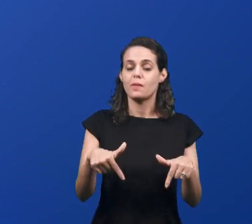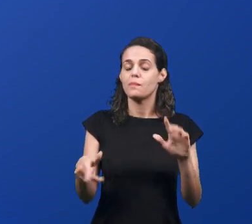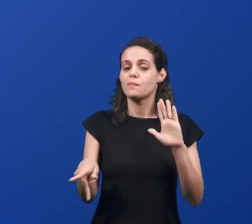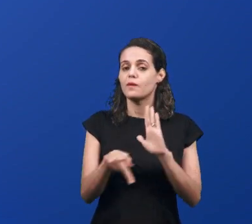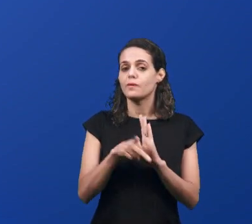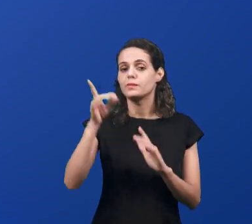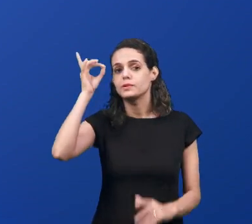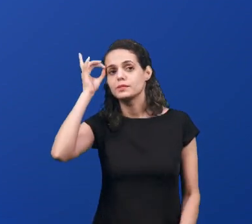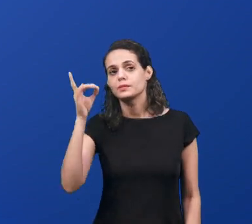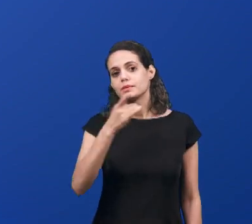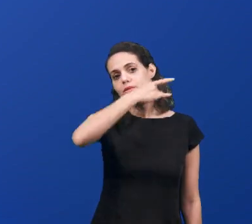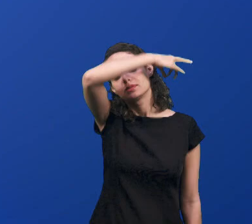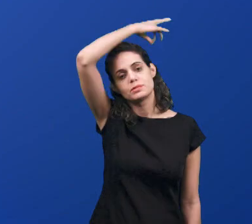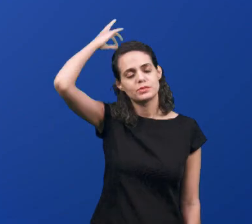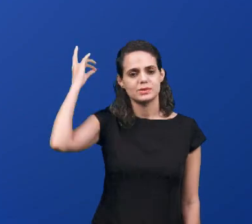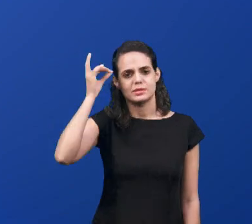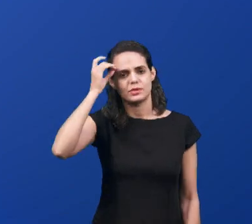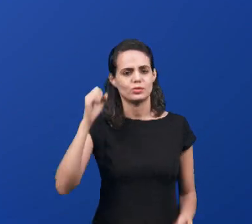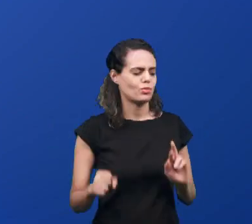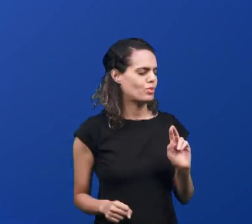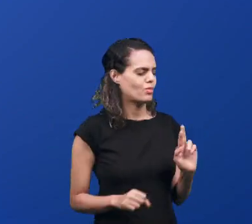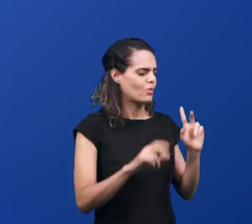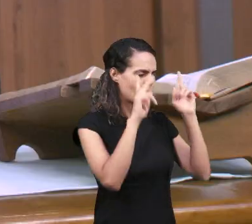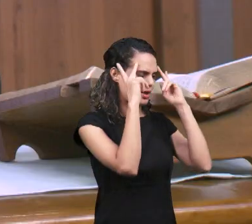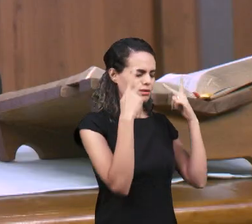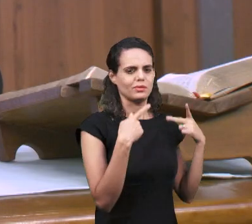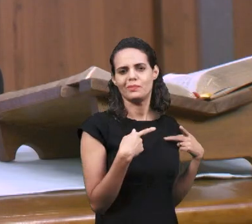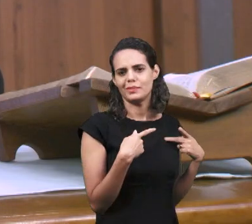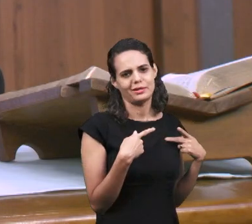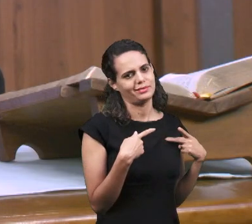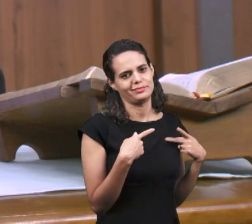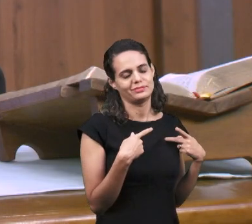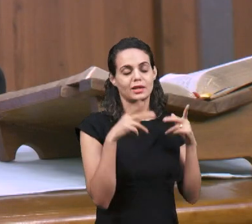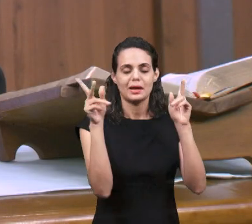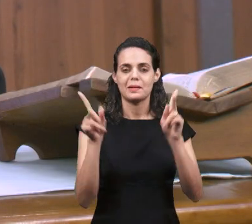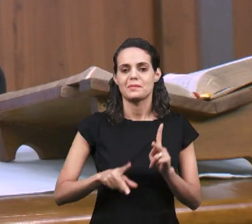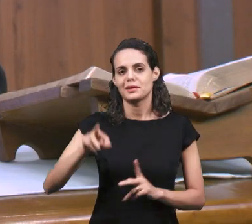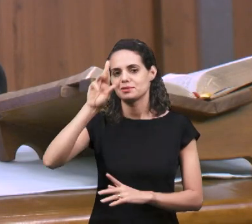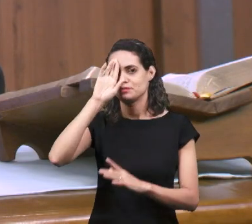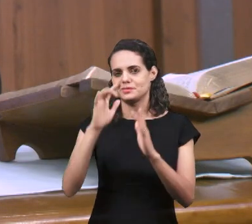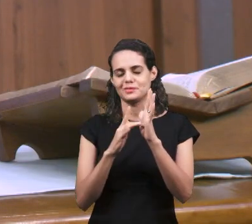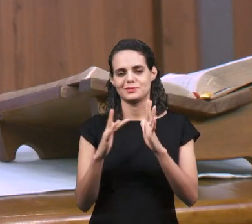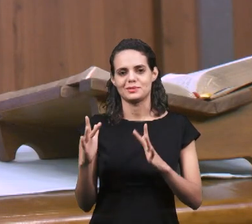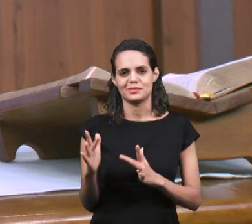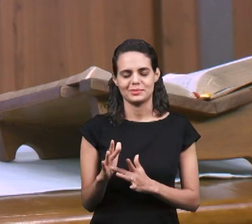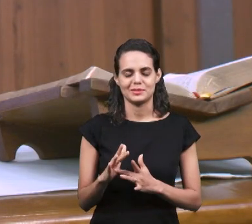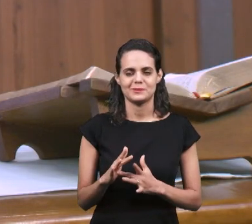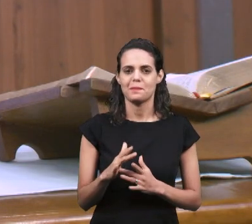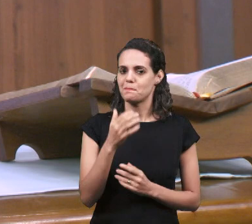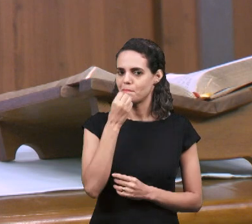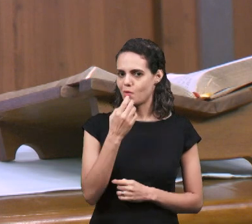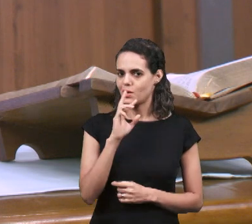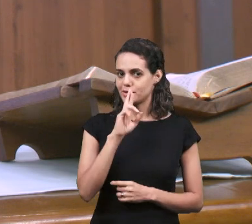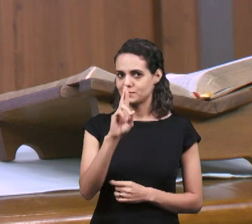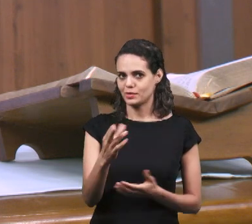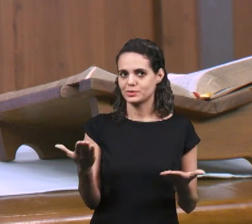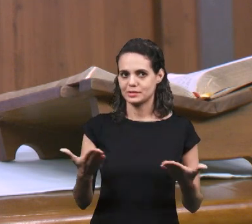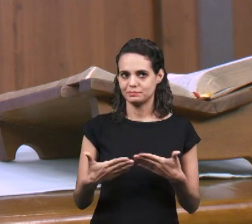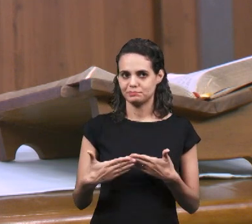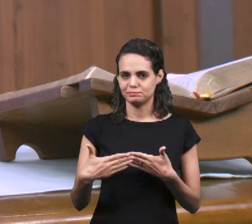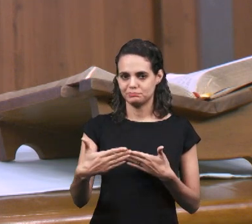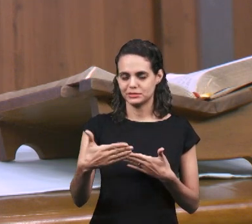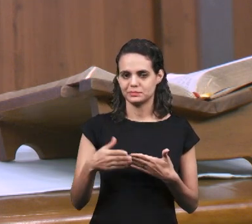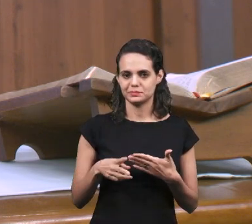un peu. Le mystère, c'est une révélation du Saint-Esprit, ne peut pas être de la chair, la paix du Seigneur. Très bien la réponse. Passons plus